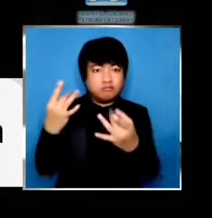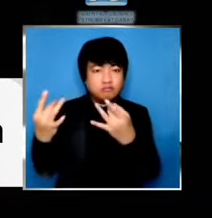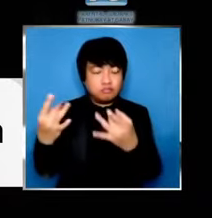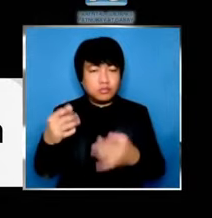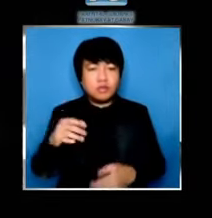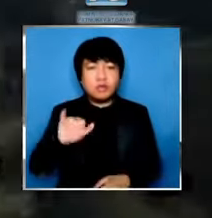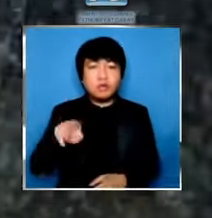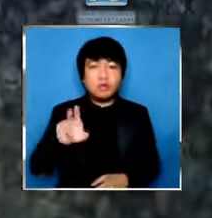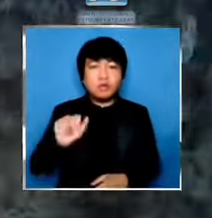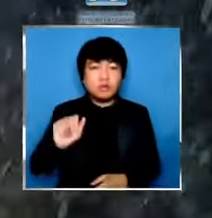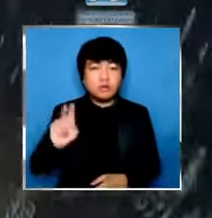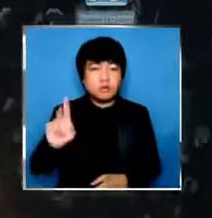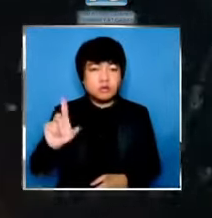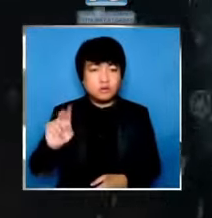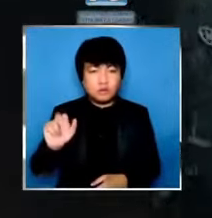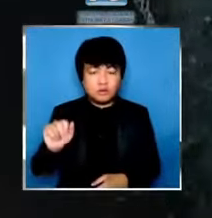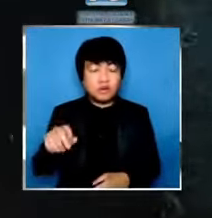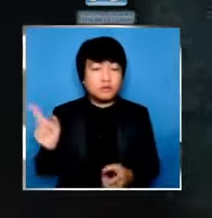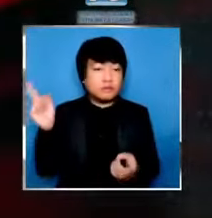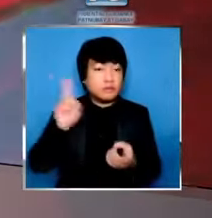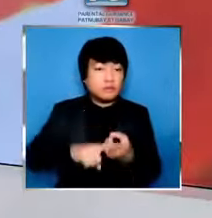ng Oktubre.